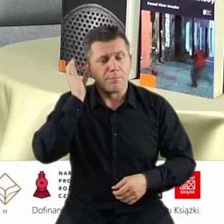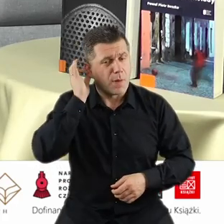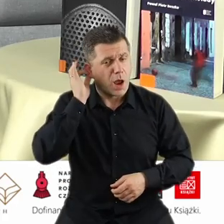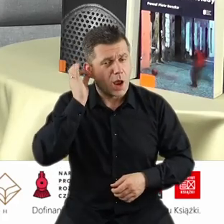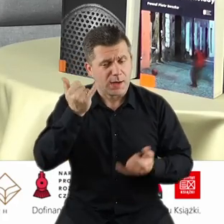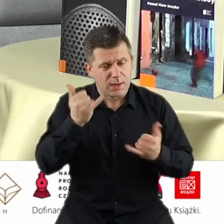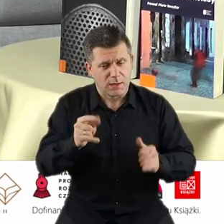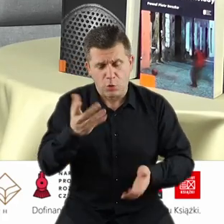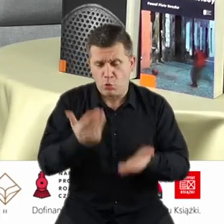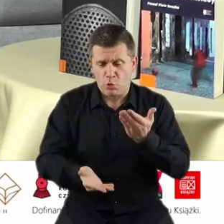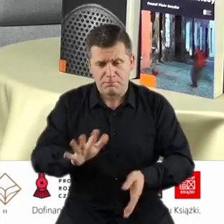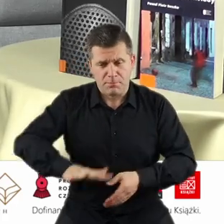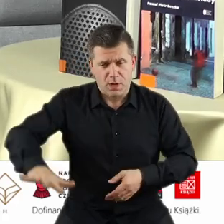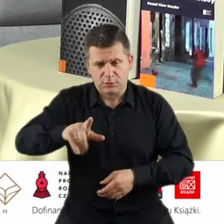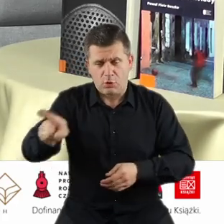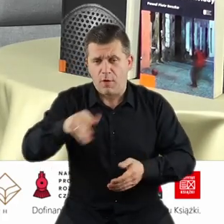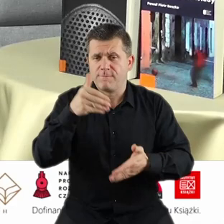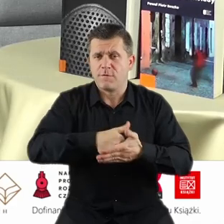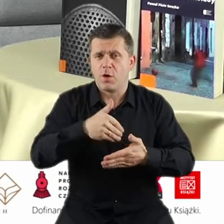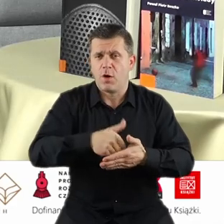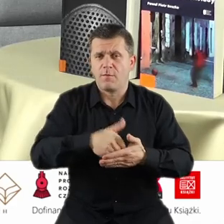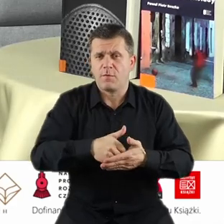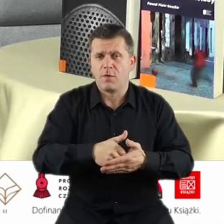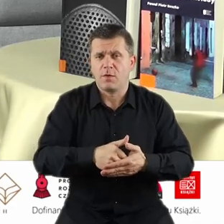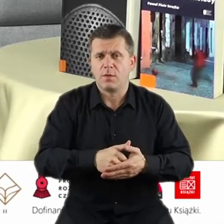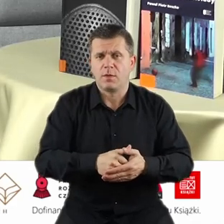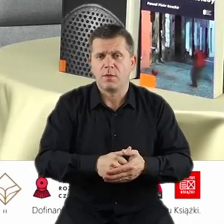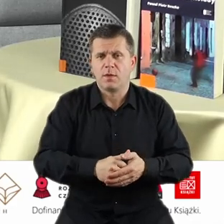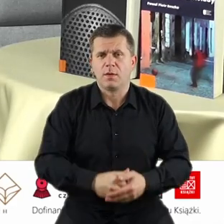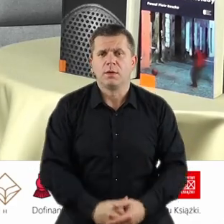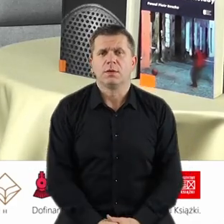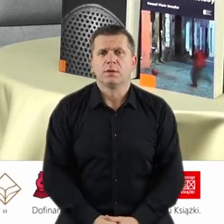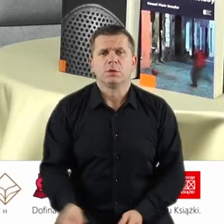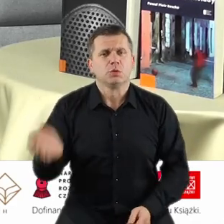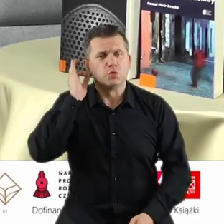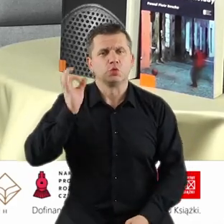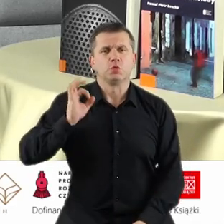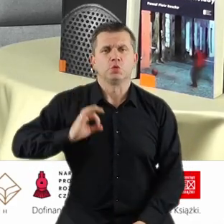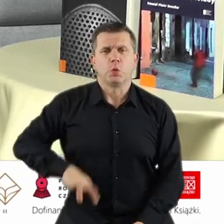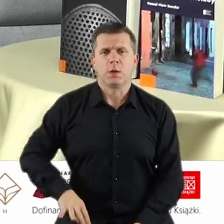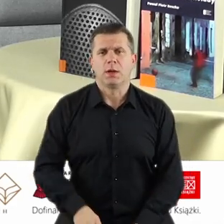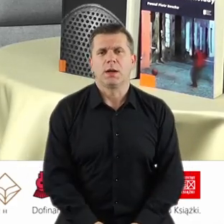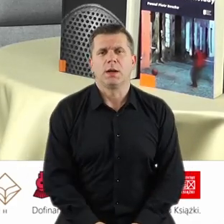która wychowywała, na Lubelszczyźnie zresztą, w dawnym PGR-ze córkę,